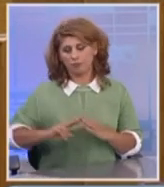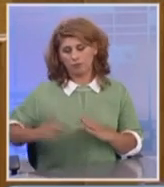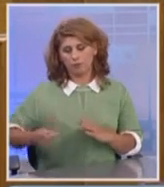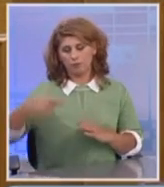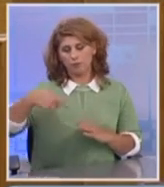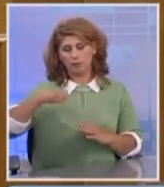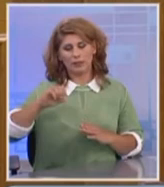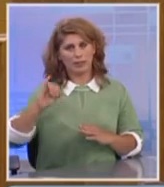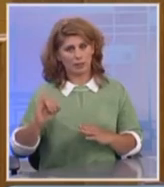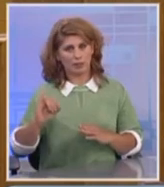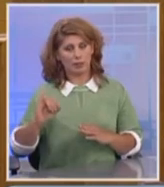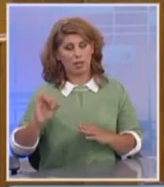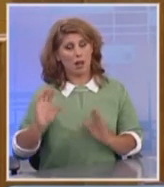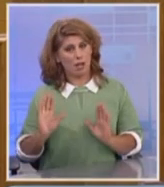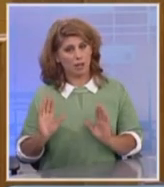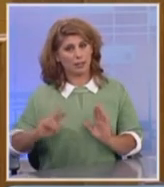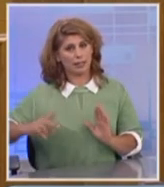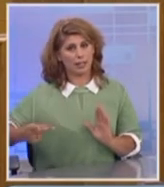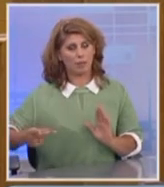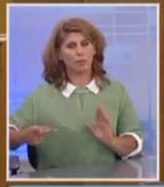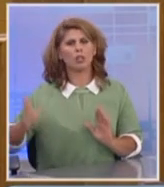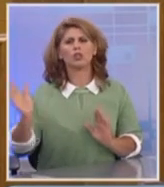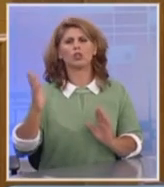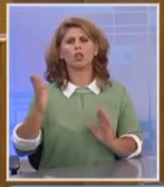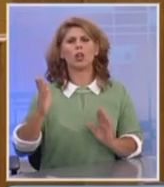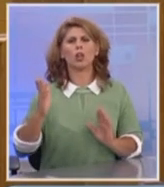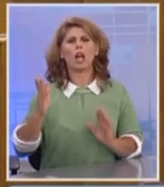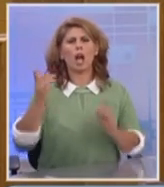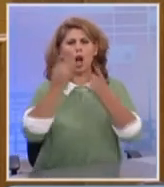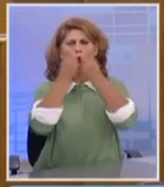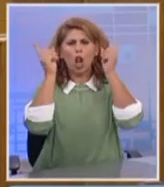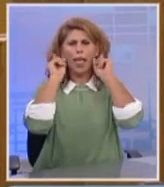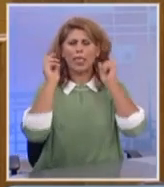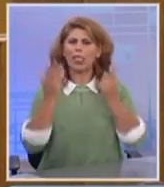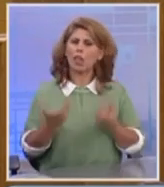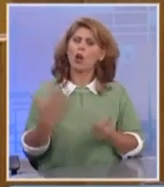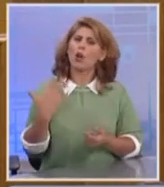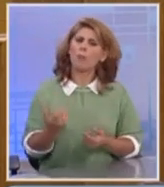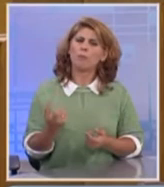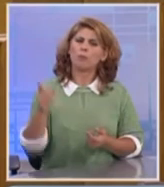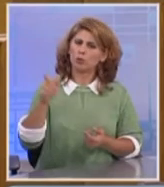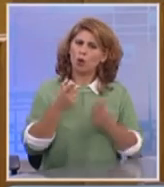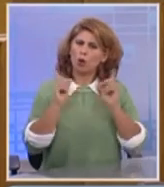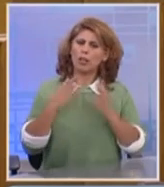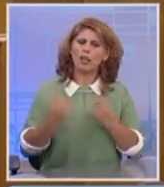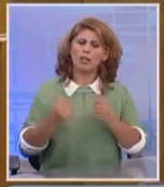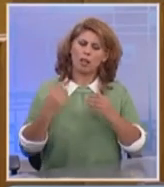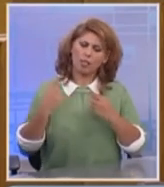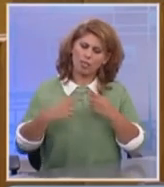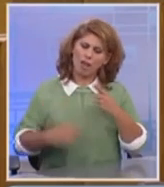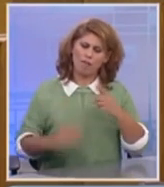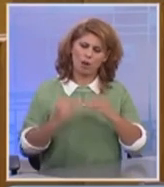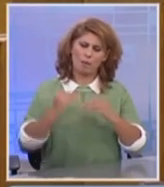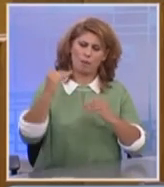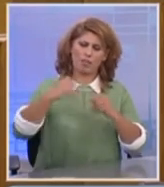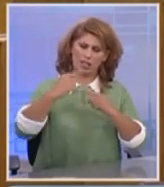τεχνολογικά ιδρύματα αλλά και δίπλα στα κάθε είδους κολέγια, που το ίδιο παρέχει διάφορα επίπεδα πτυχίων,